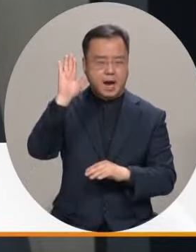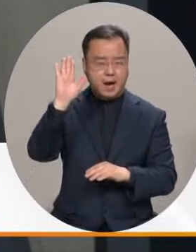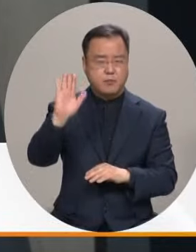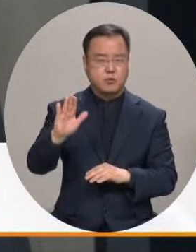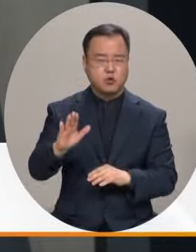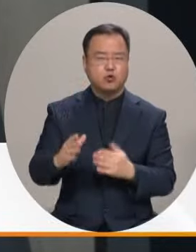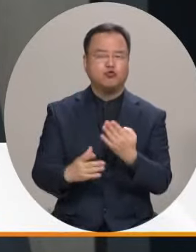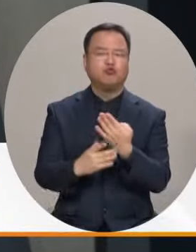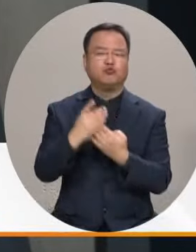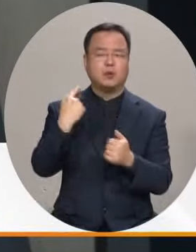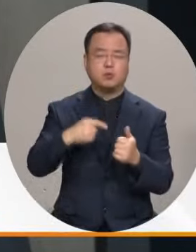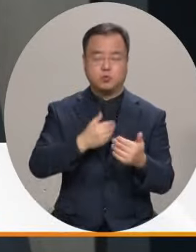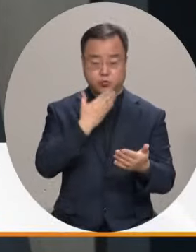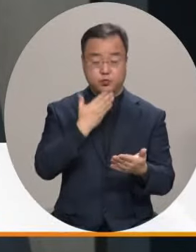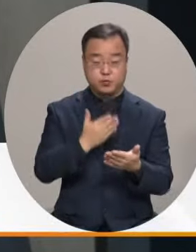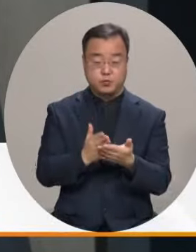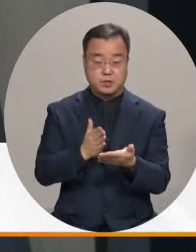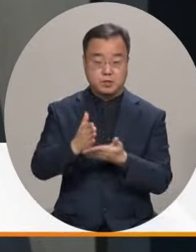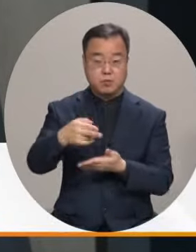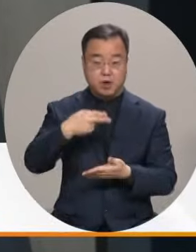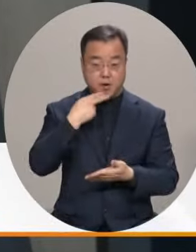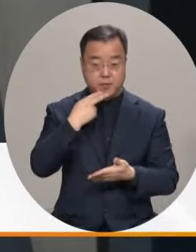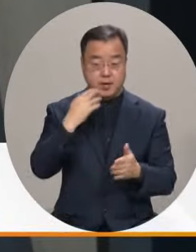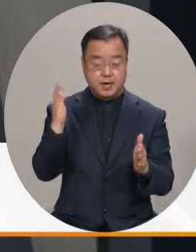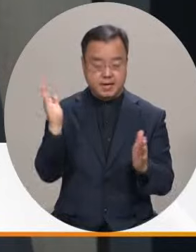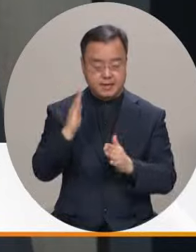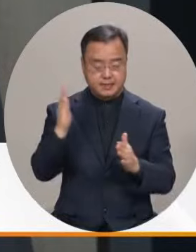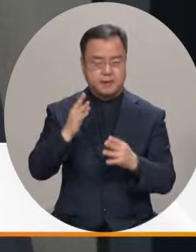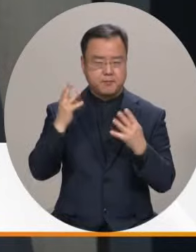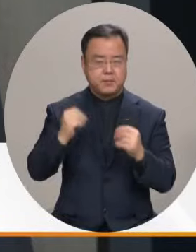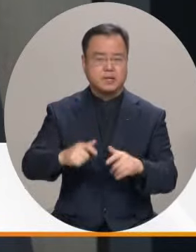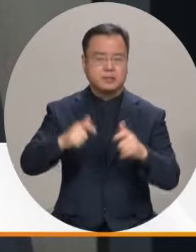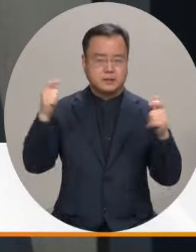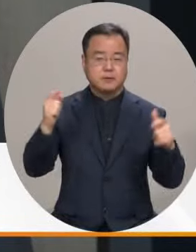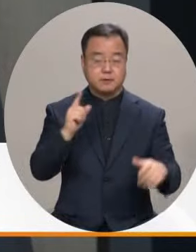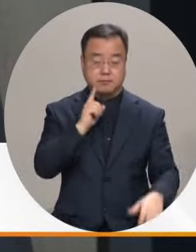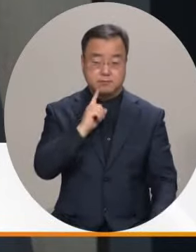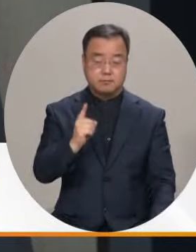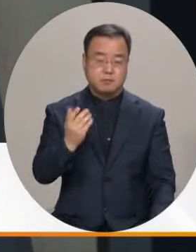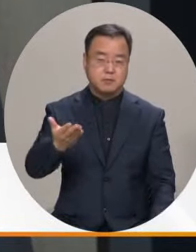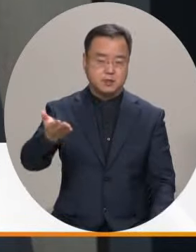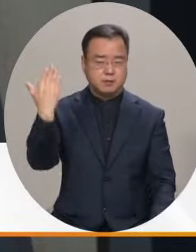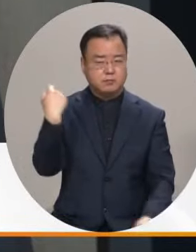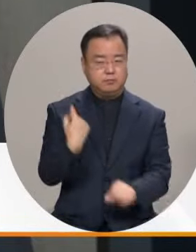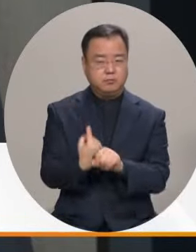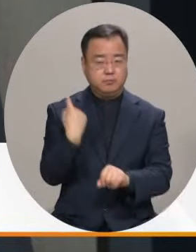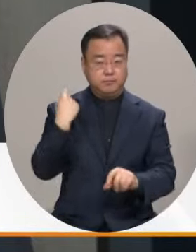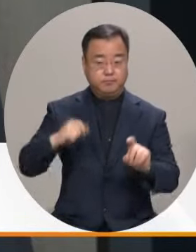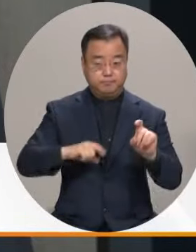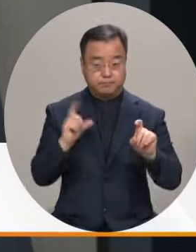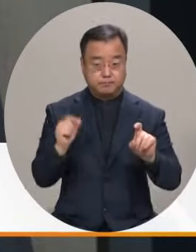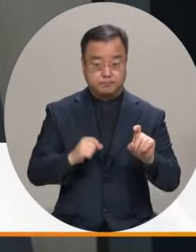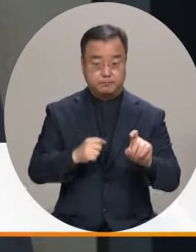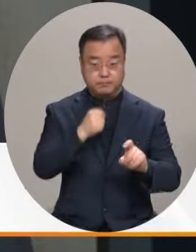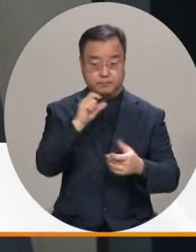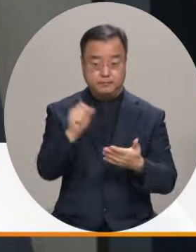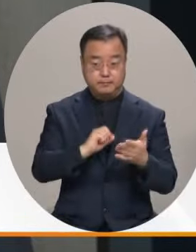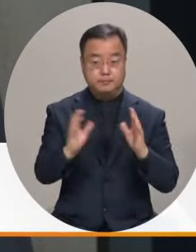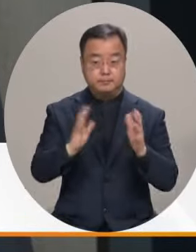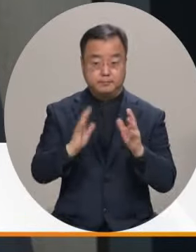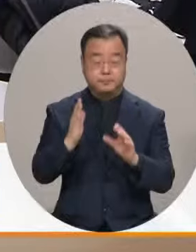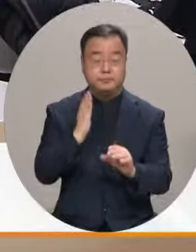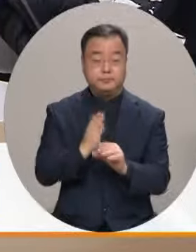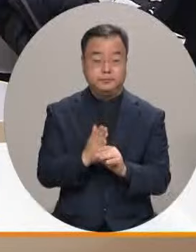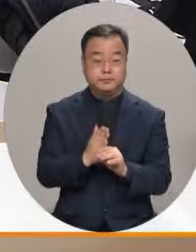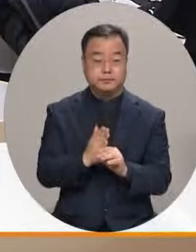대학이 많아질거다 이런 말은 여러 번 했었습니다 근데 지난해 10월에 기자 간담회를 하면서 대학 입학정원이 30%